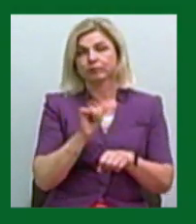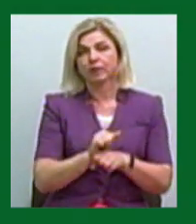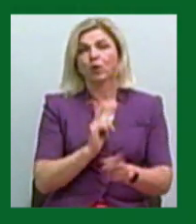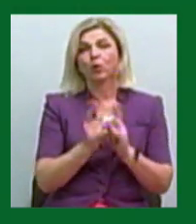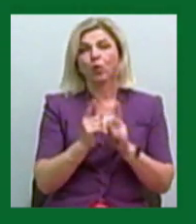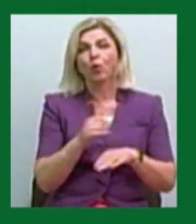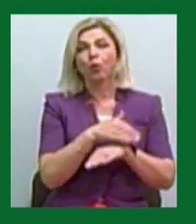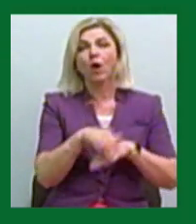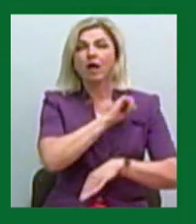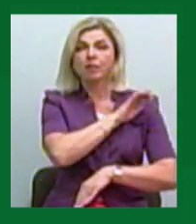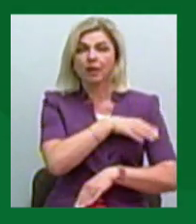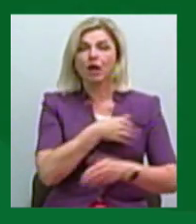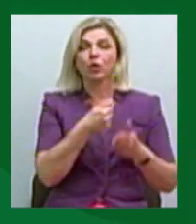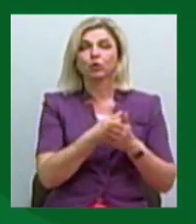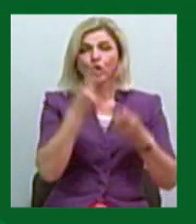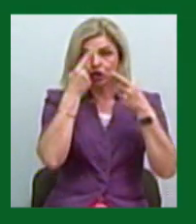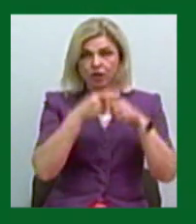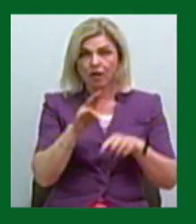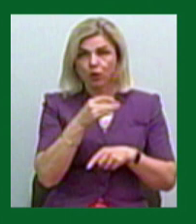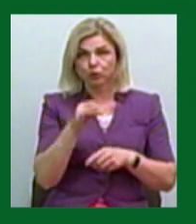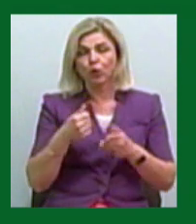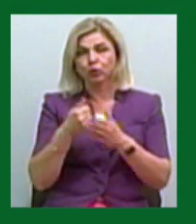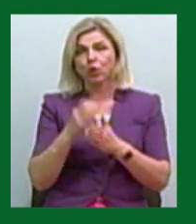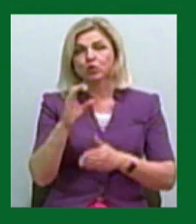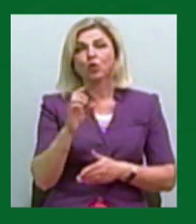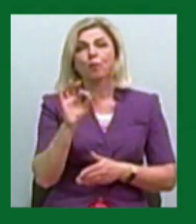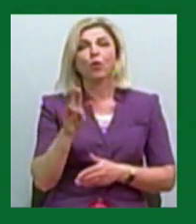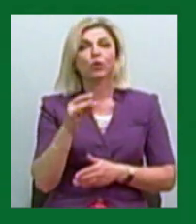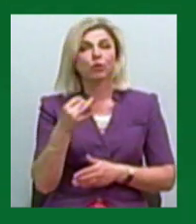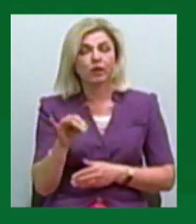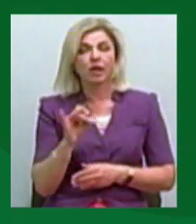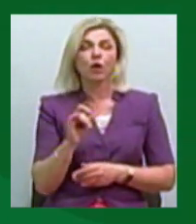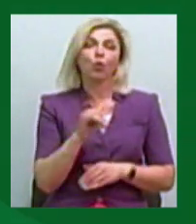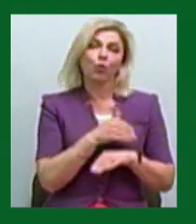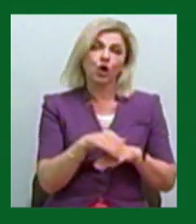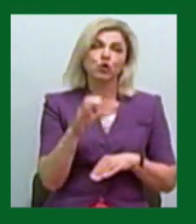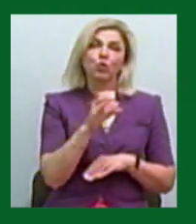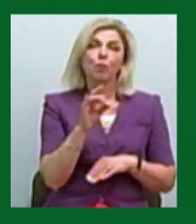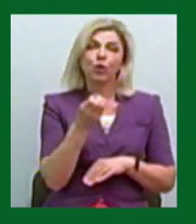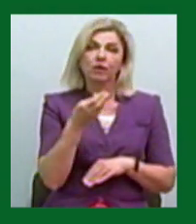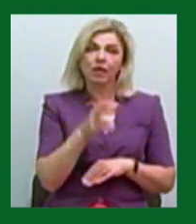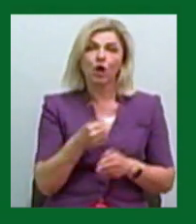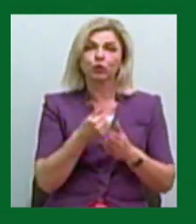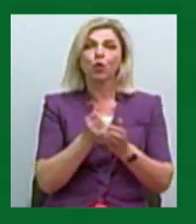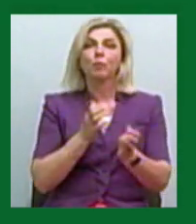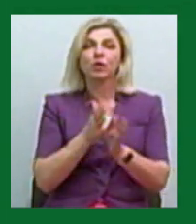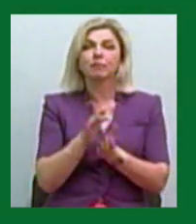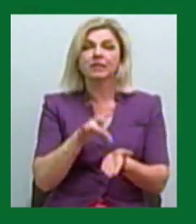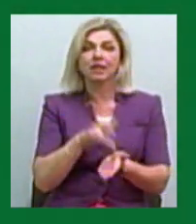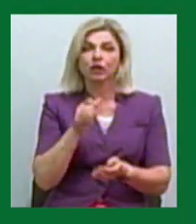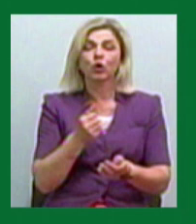вулиці Адміральській від вулиці Інженерної до вулиці Соборної, а також на вулиці Соборній від проспекту Центрального до